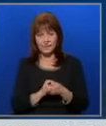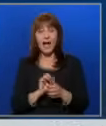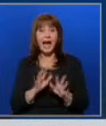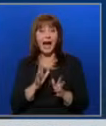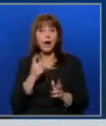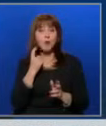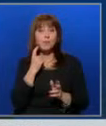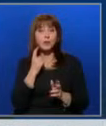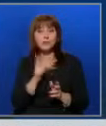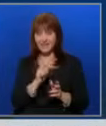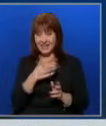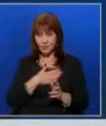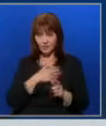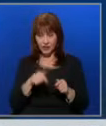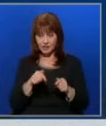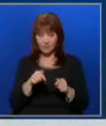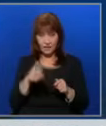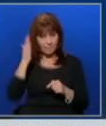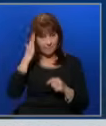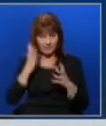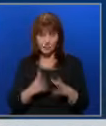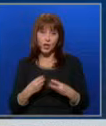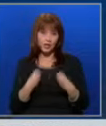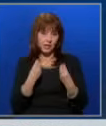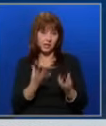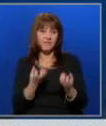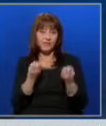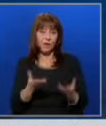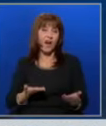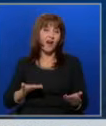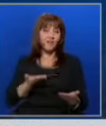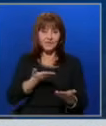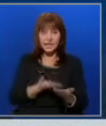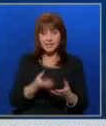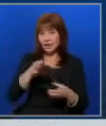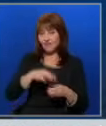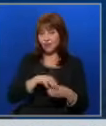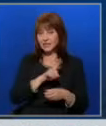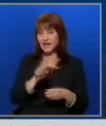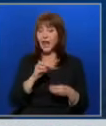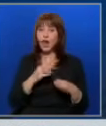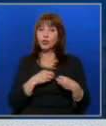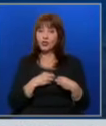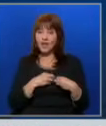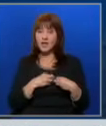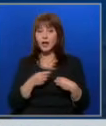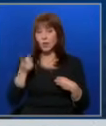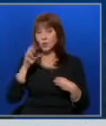Борисов не е доволен от това правителство, ние ще му дадем възможност сега, внасяйки вота на недоверие, другата седмица да гласува срещу